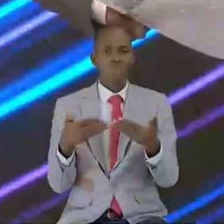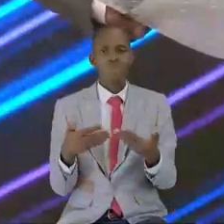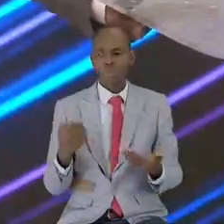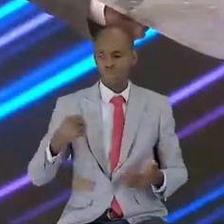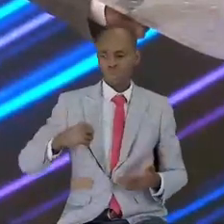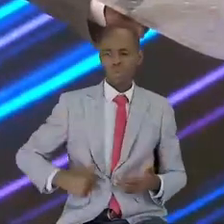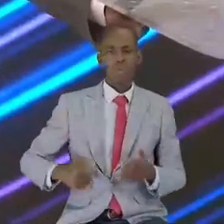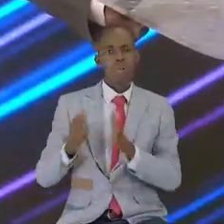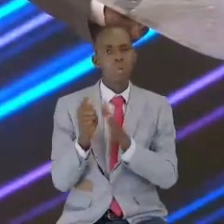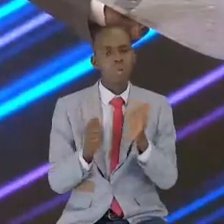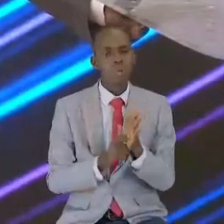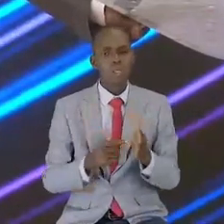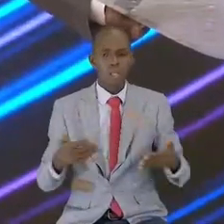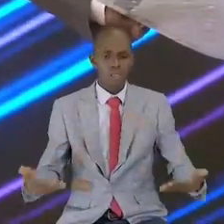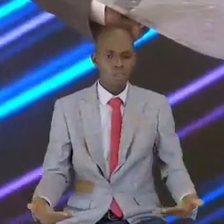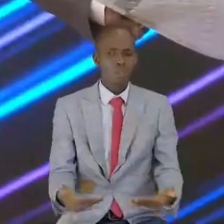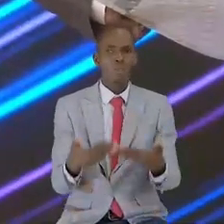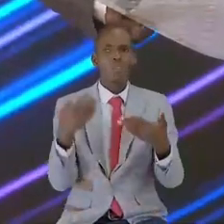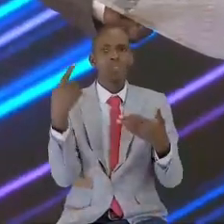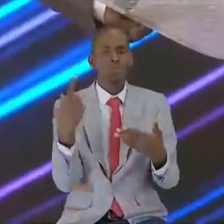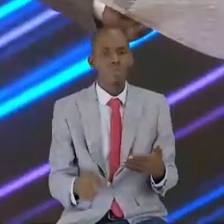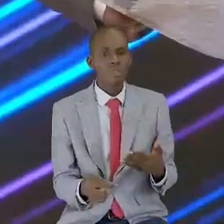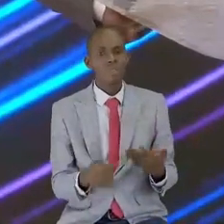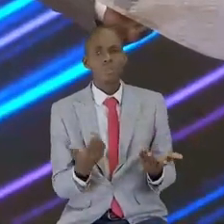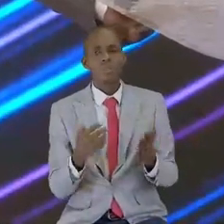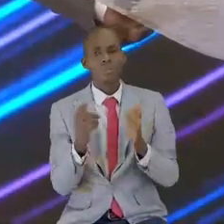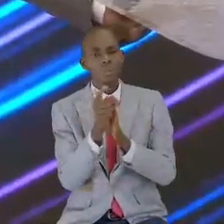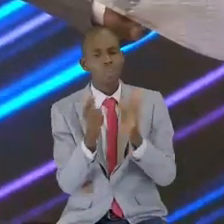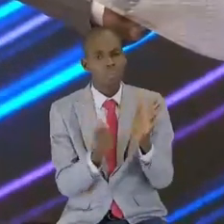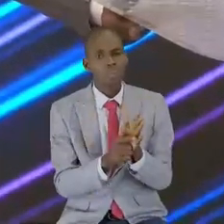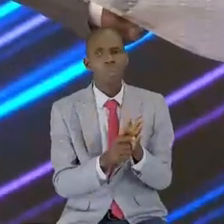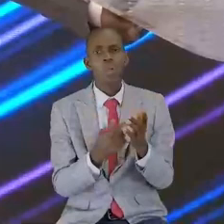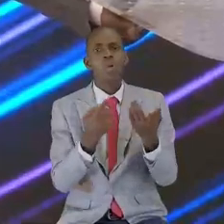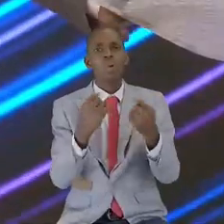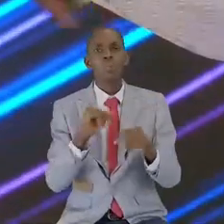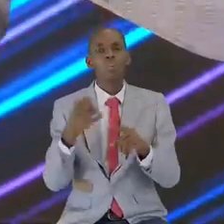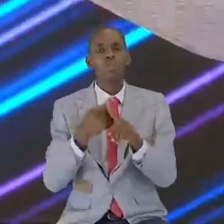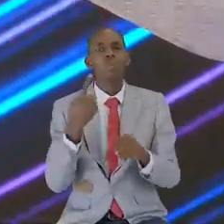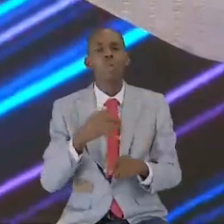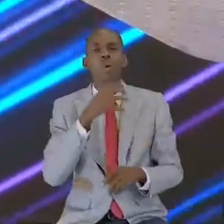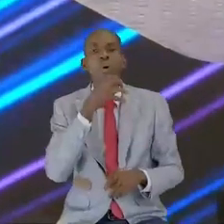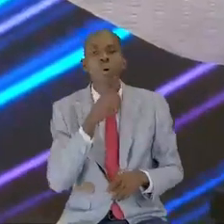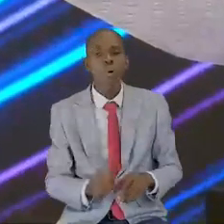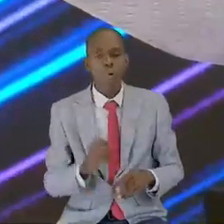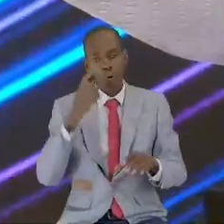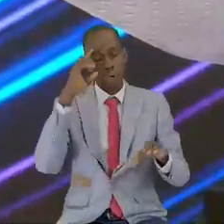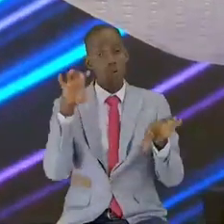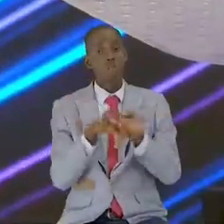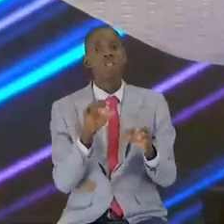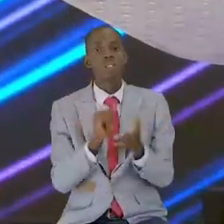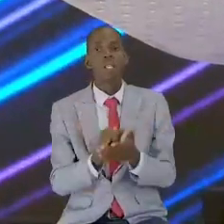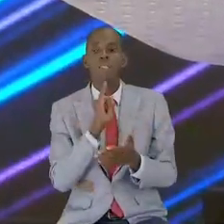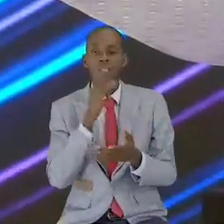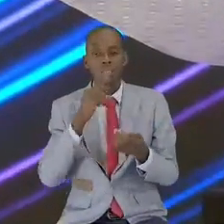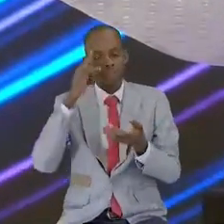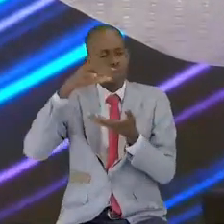pour leur introduire les règles et les lois de l'ancienne alliance. Ça, c'est la confusion. C'est